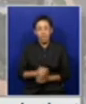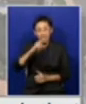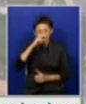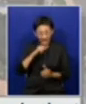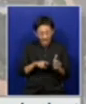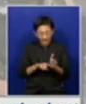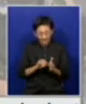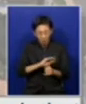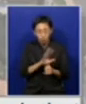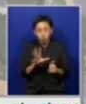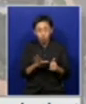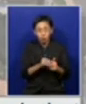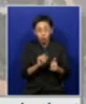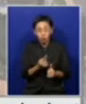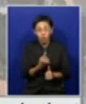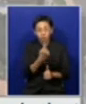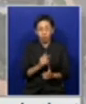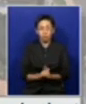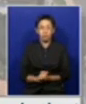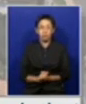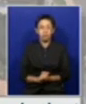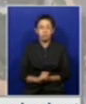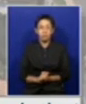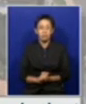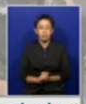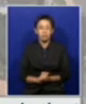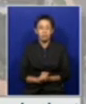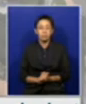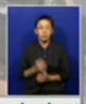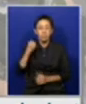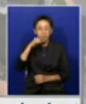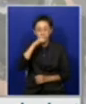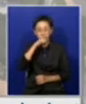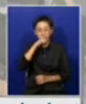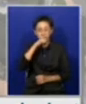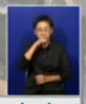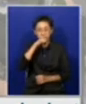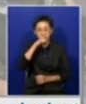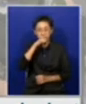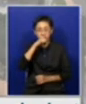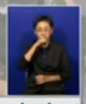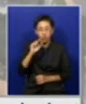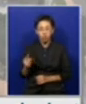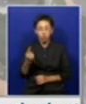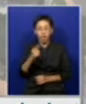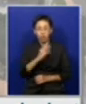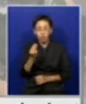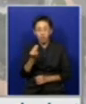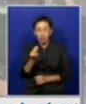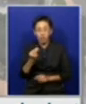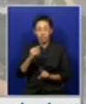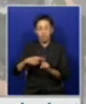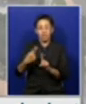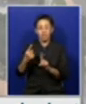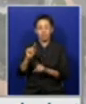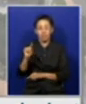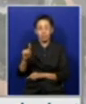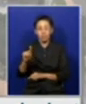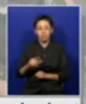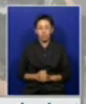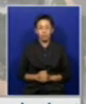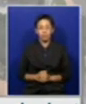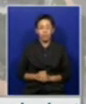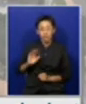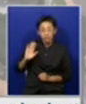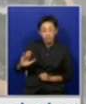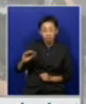ไข้คนแรกนะครับประเทศไต้หวันเจอคนไข้แรก21มกราคมแต่เขาส